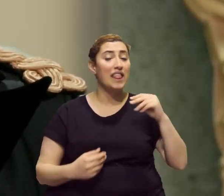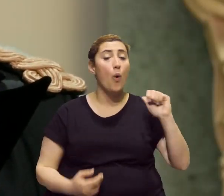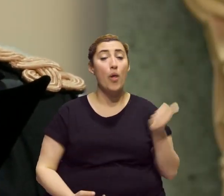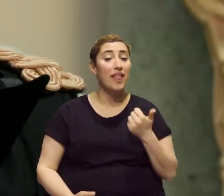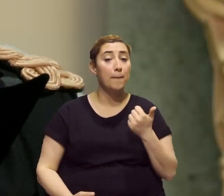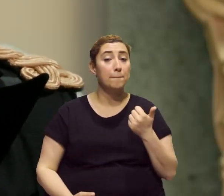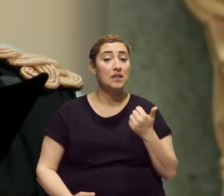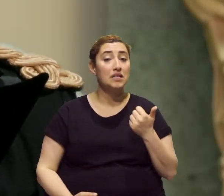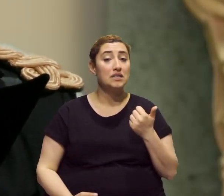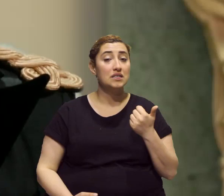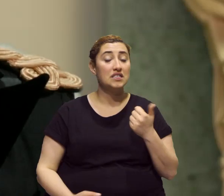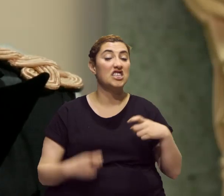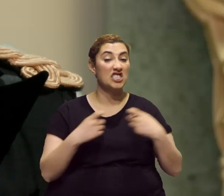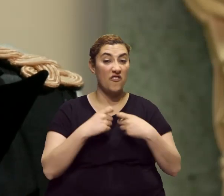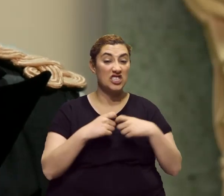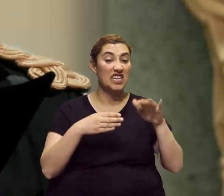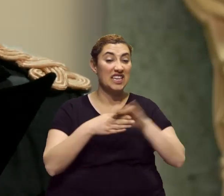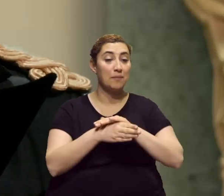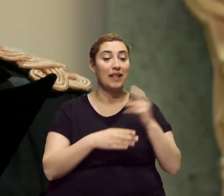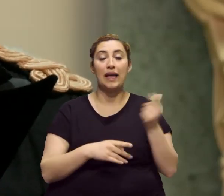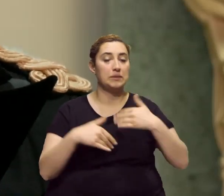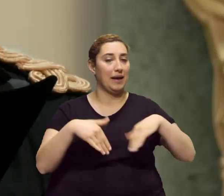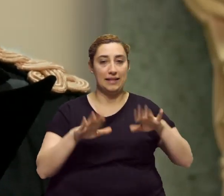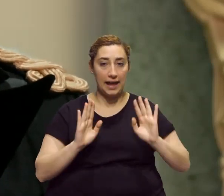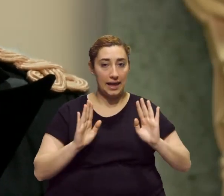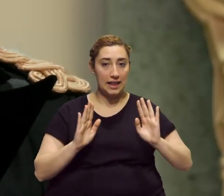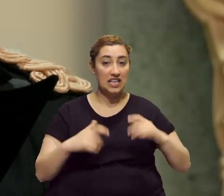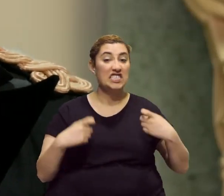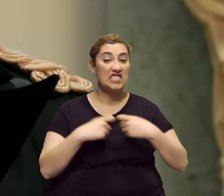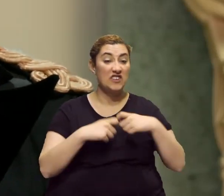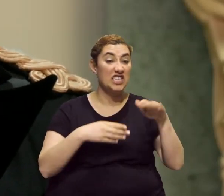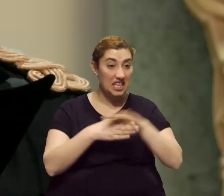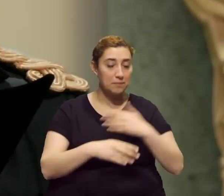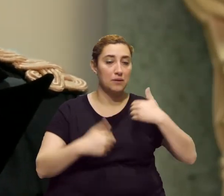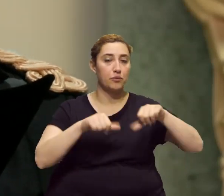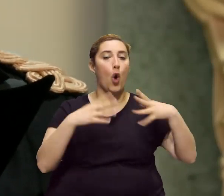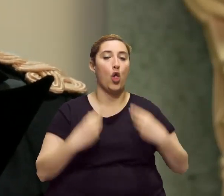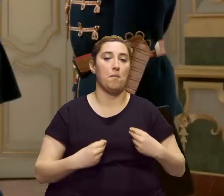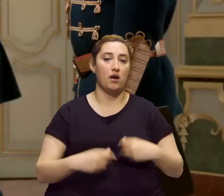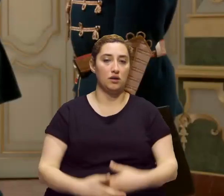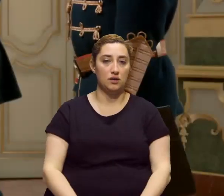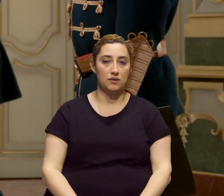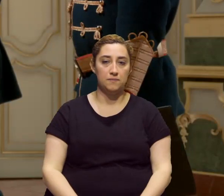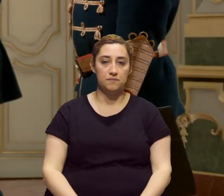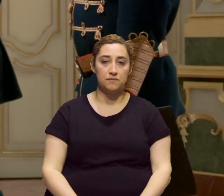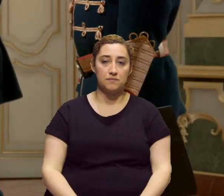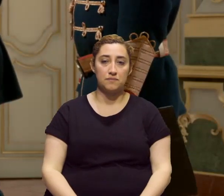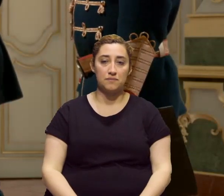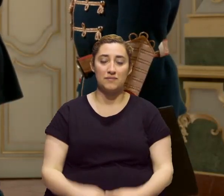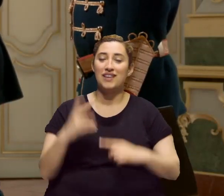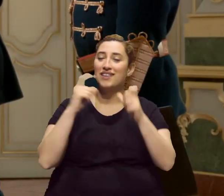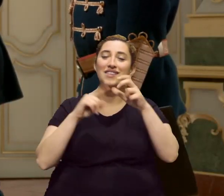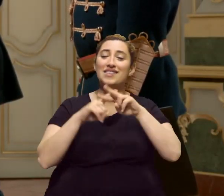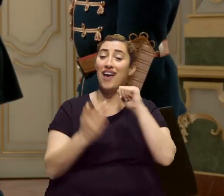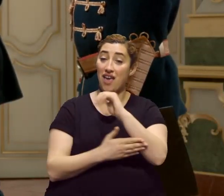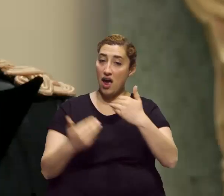şey savaşa girmekten kaçmak değil, savaşa girip de yenilmektir. İsa'nın yardımıyla